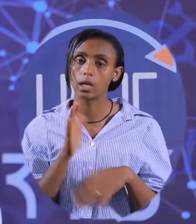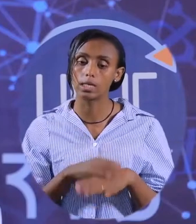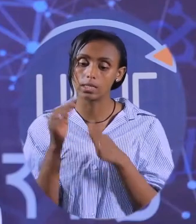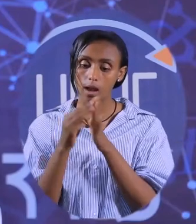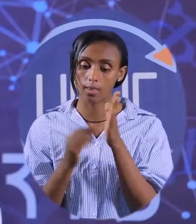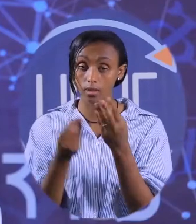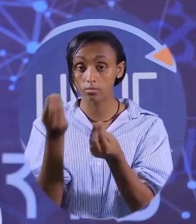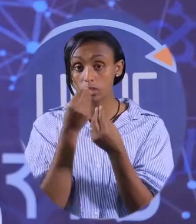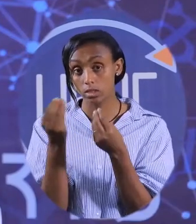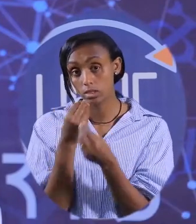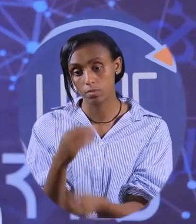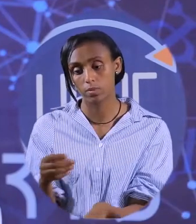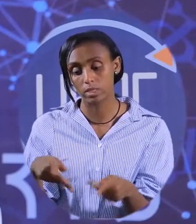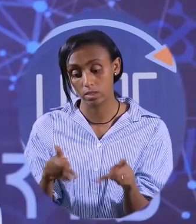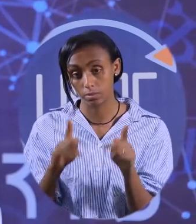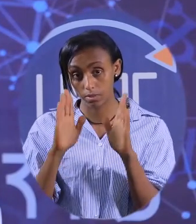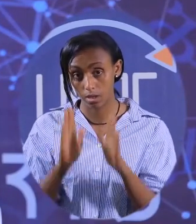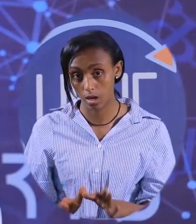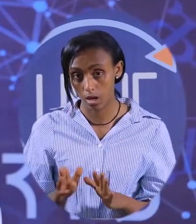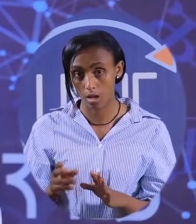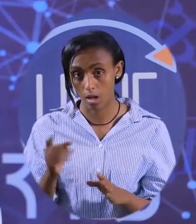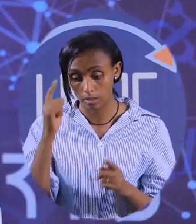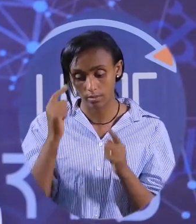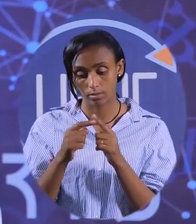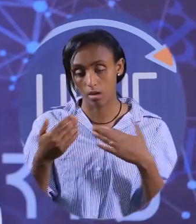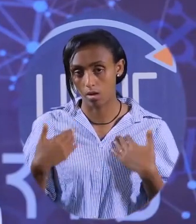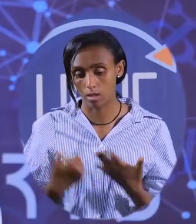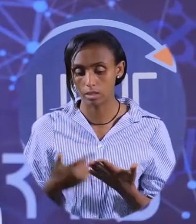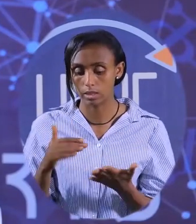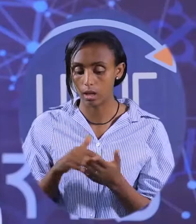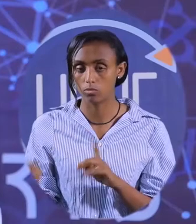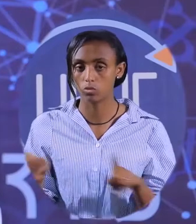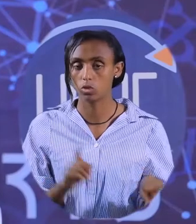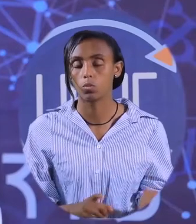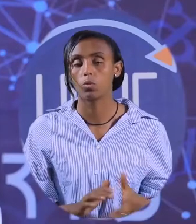የሥርዓተ ምግብ ግብርና ስትራቴጂ አለ። እንደገናም ደግሞ